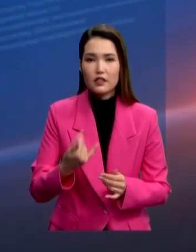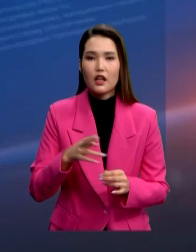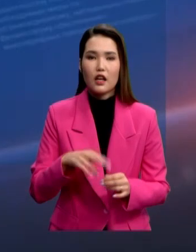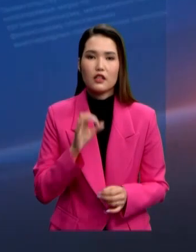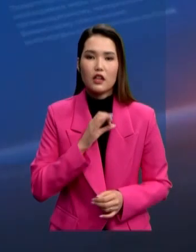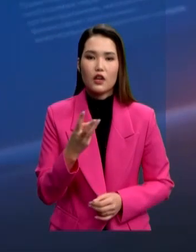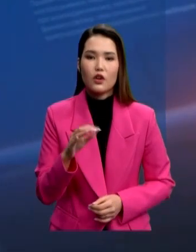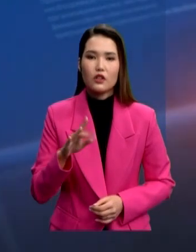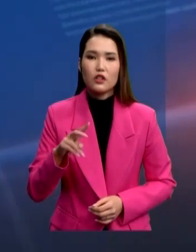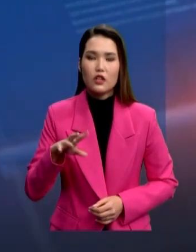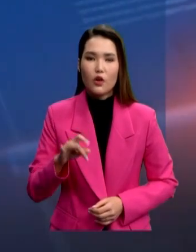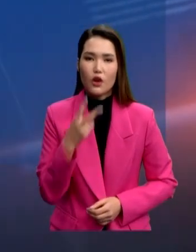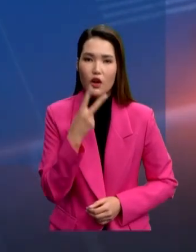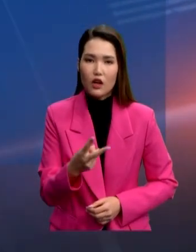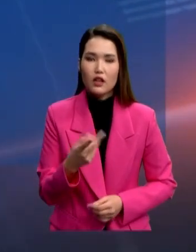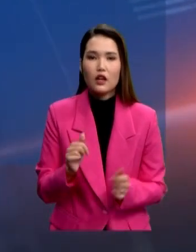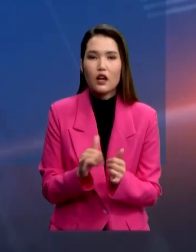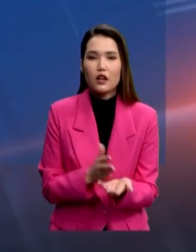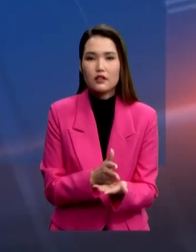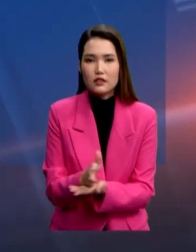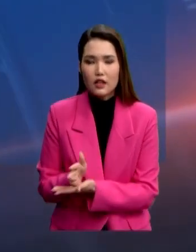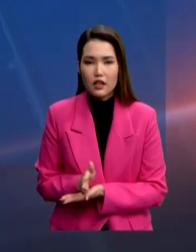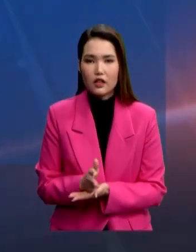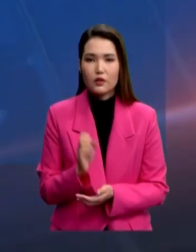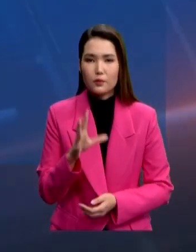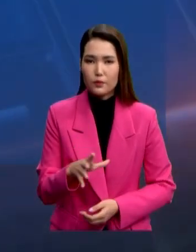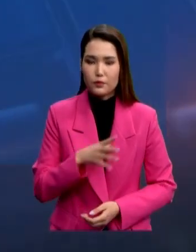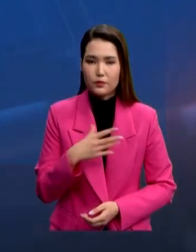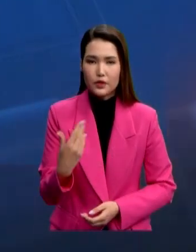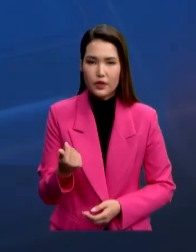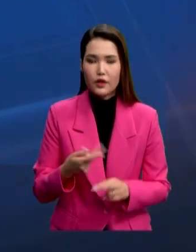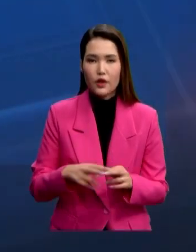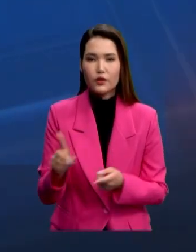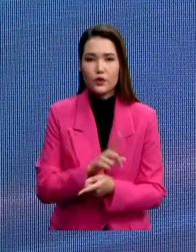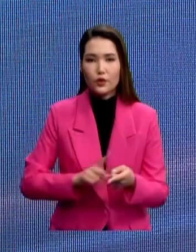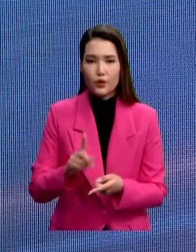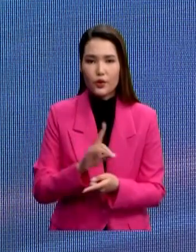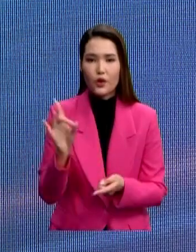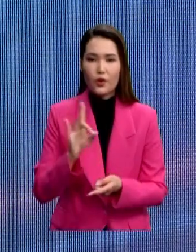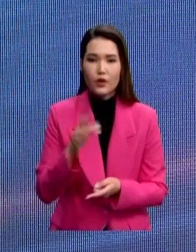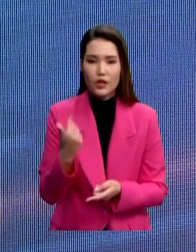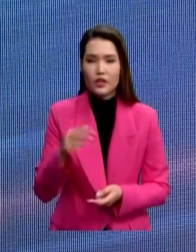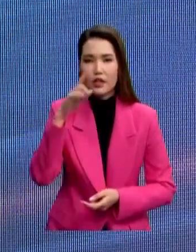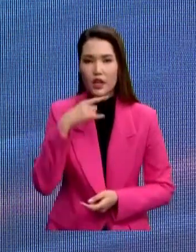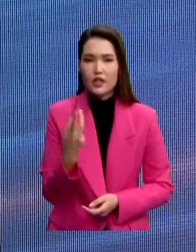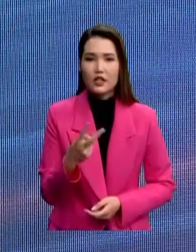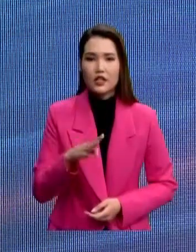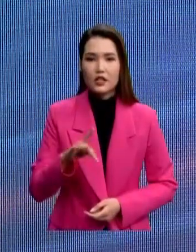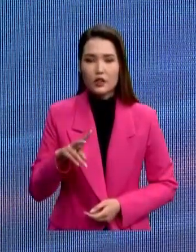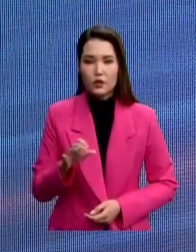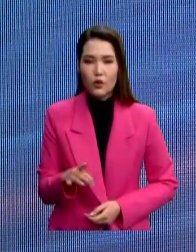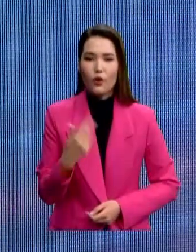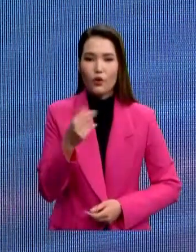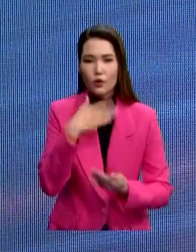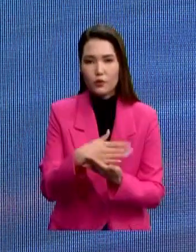триллион теңге трансферт алса, биыл небәрі 800 миллиард. Десе де бюджет шығыстары қолақпанда 2 триллион 200 миллиард